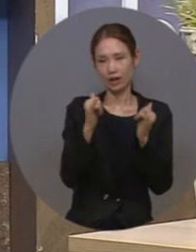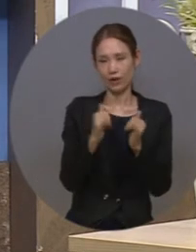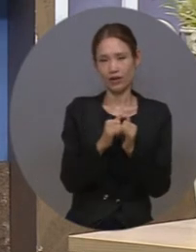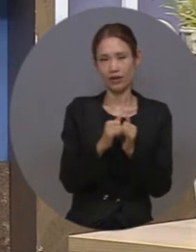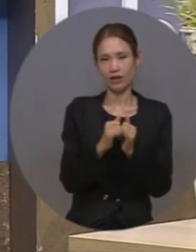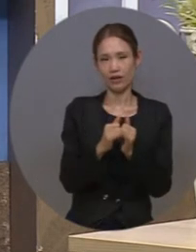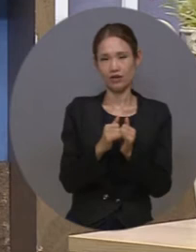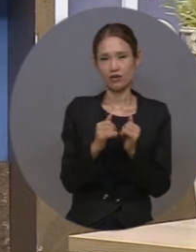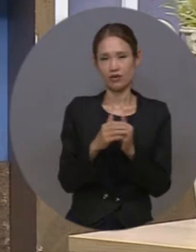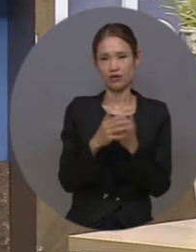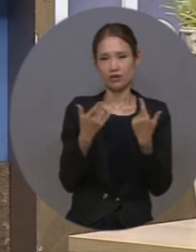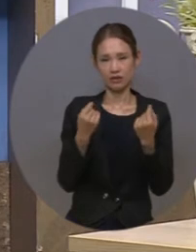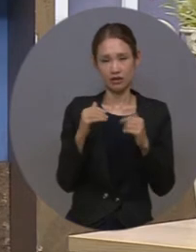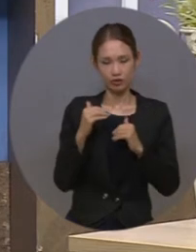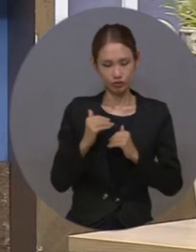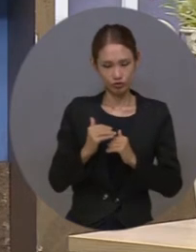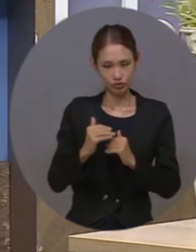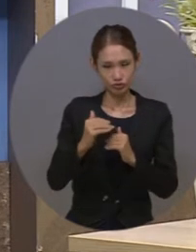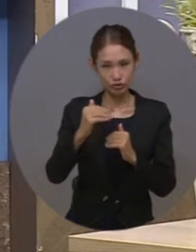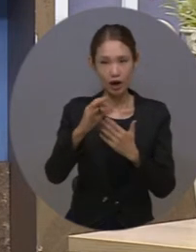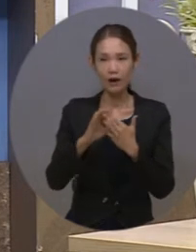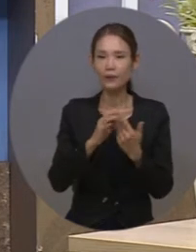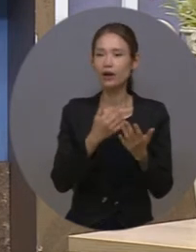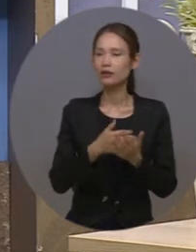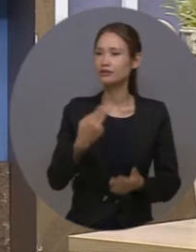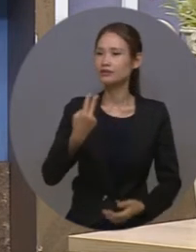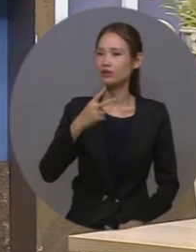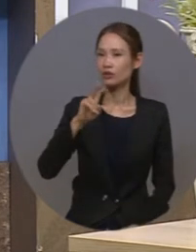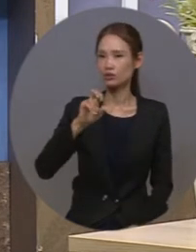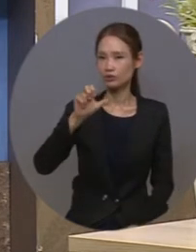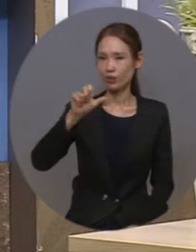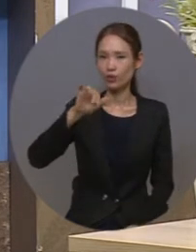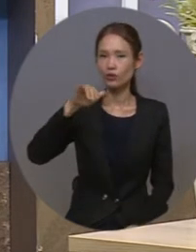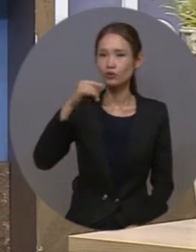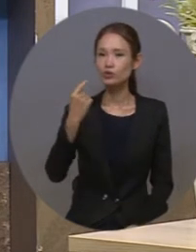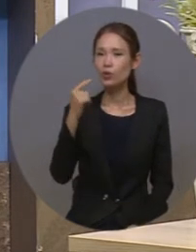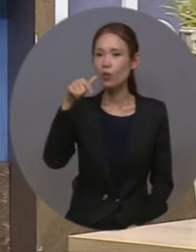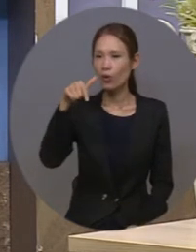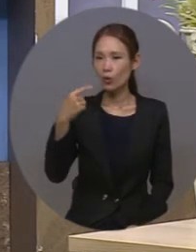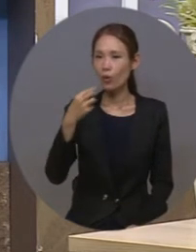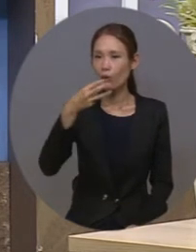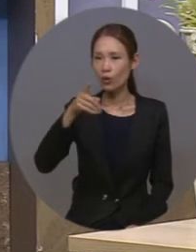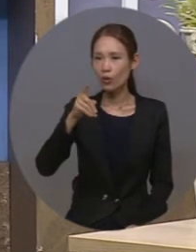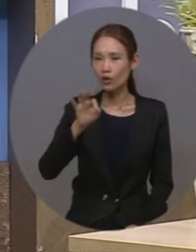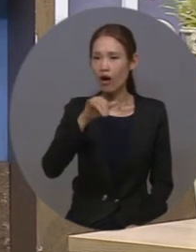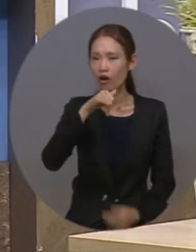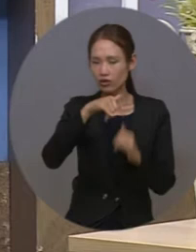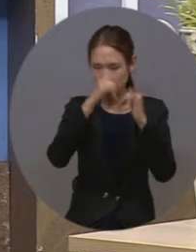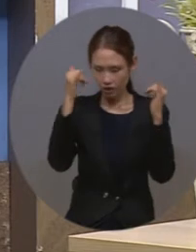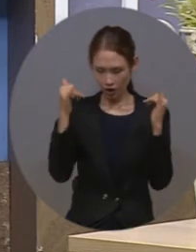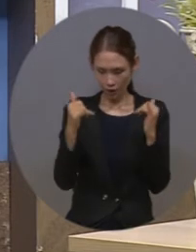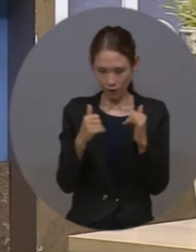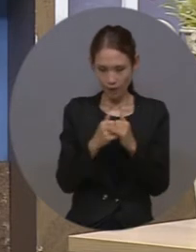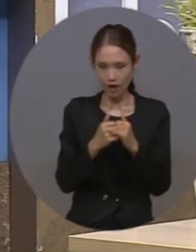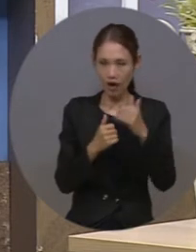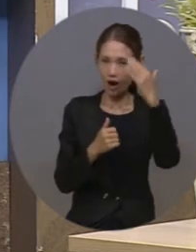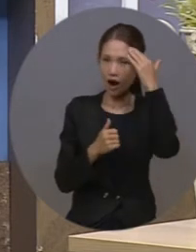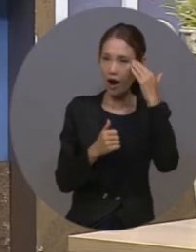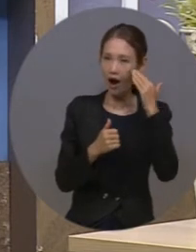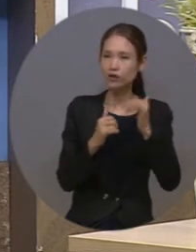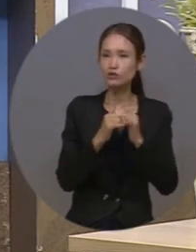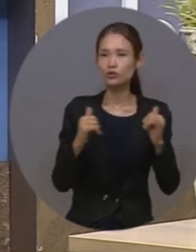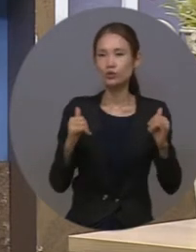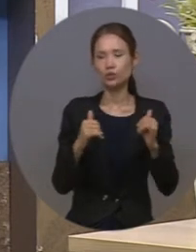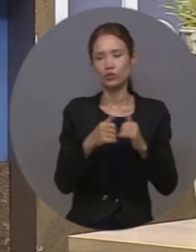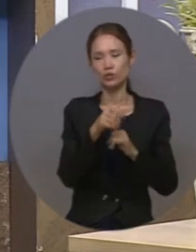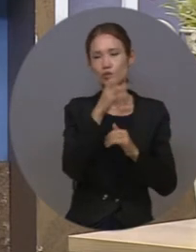이대로 간다면 우리나라가 2025년부터는 초고령 사회가 된다라고 제가 들었었거든요. 네네. 이 우리나라의 이 노인 이